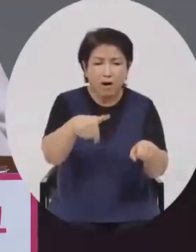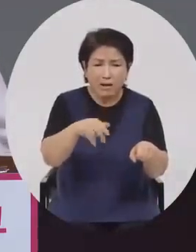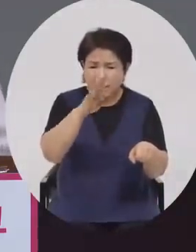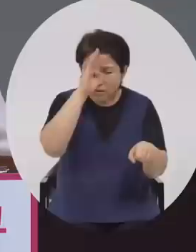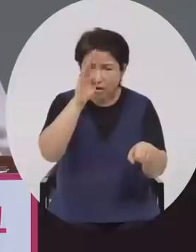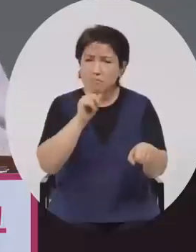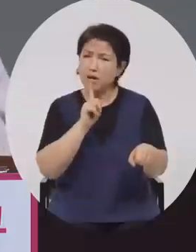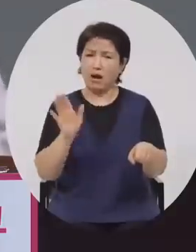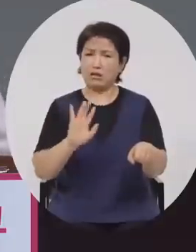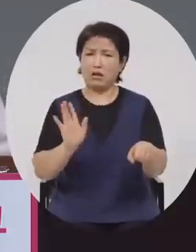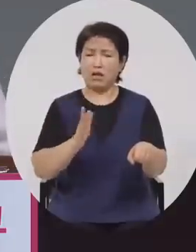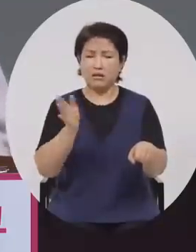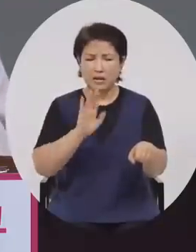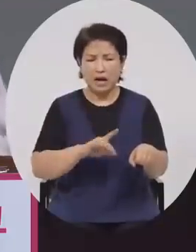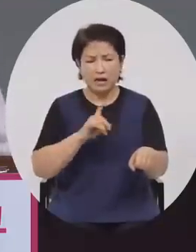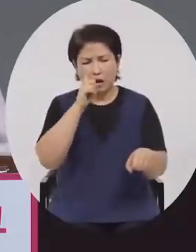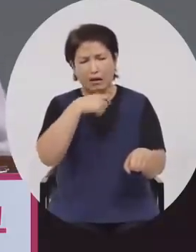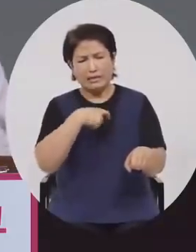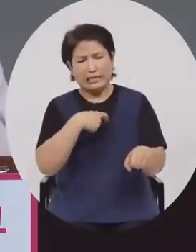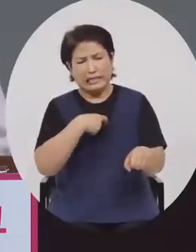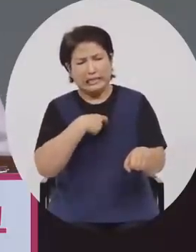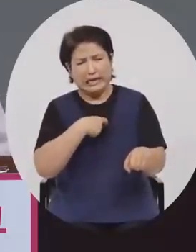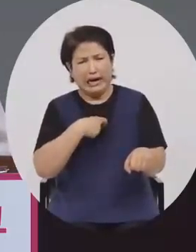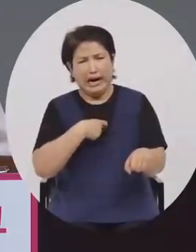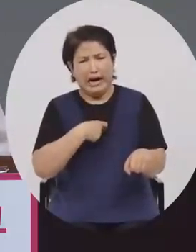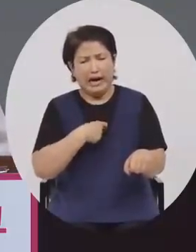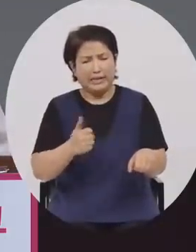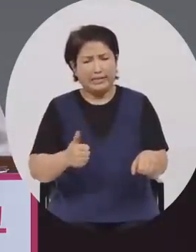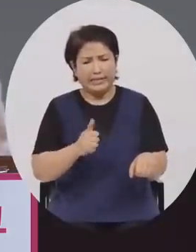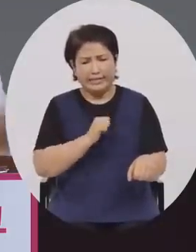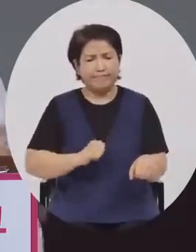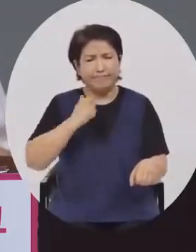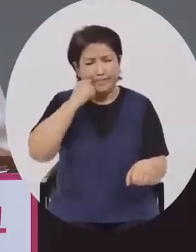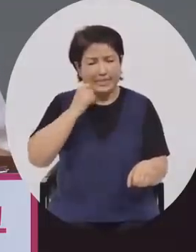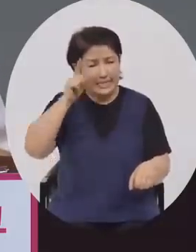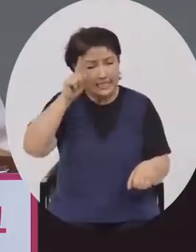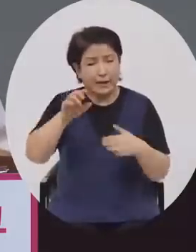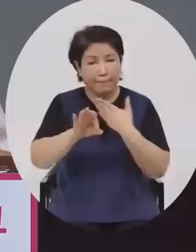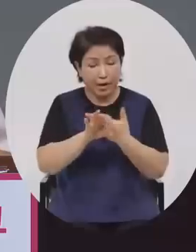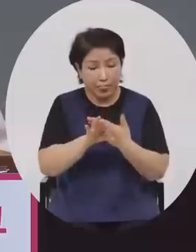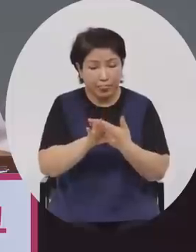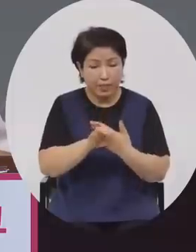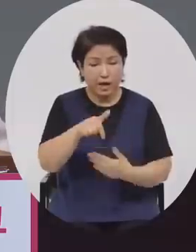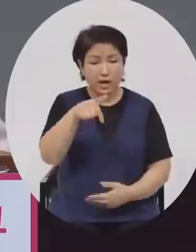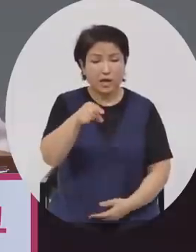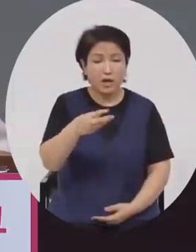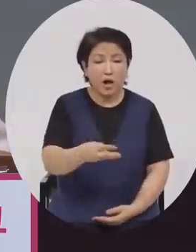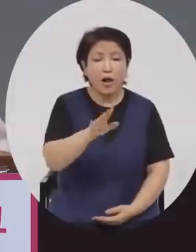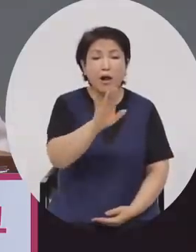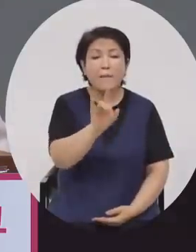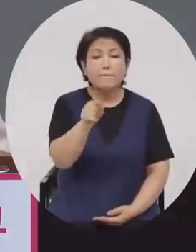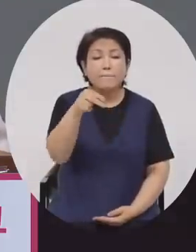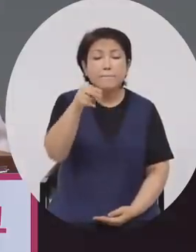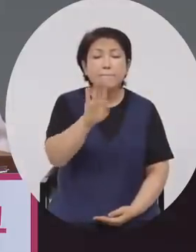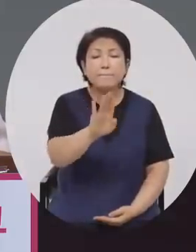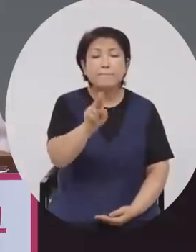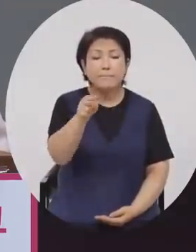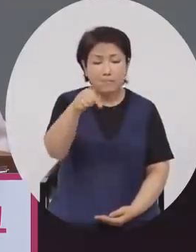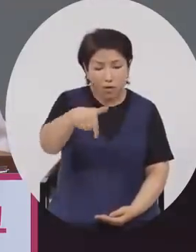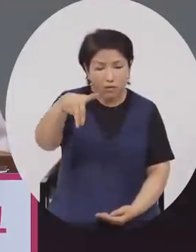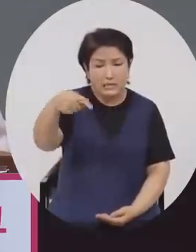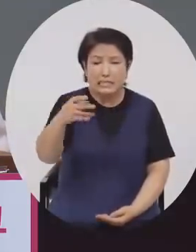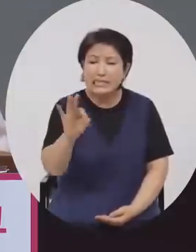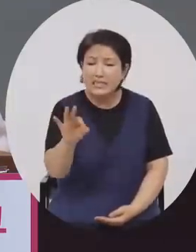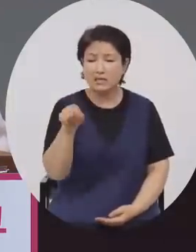막 더러운 막못 견뎌 하고 막 짜증내고 이러면 뭔다? 결벽증 이래. 그럼 다